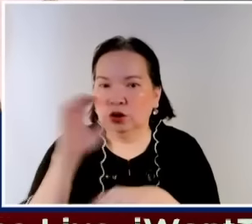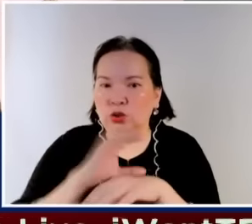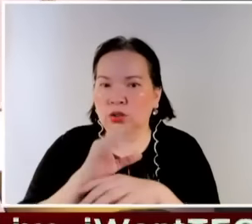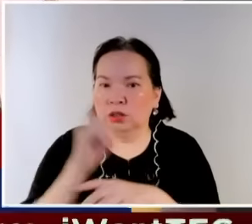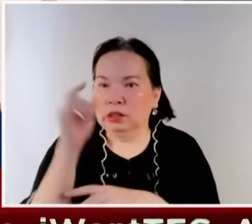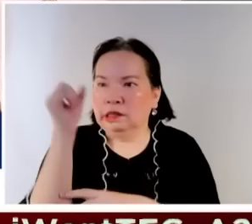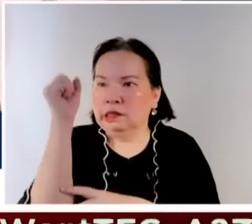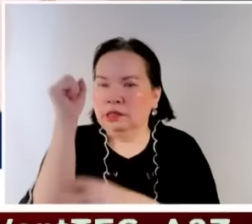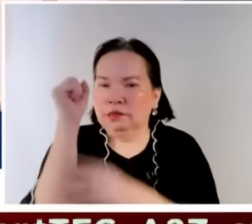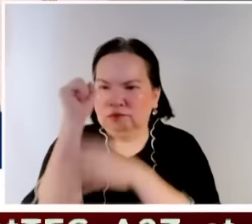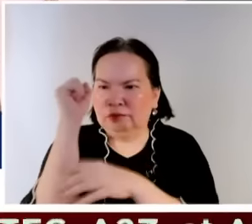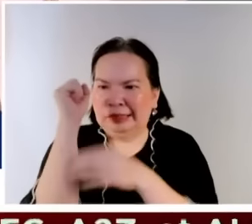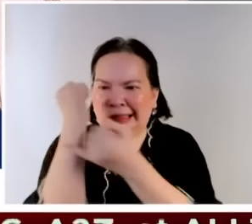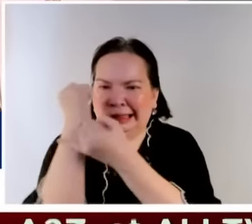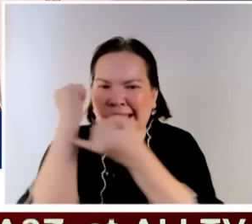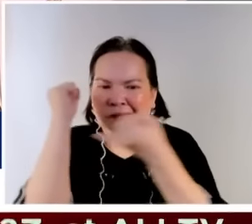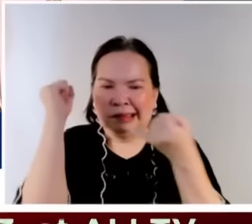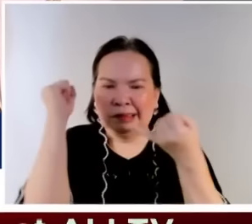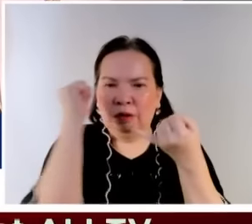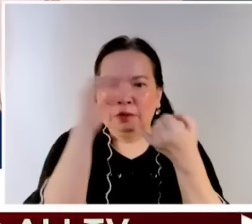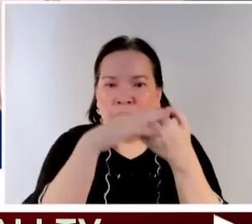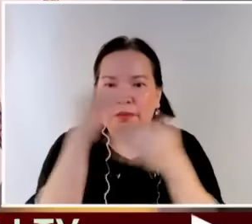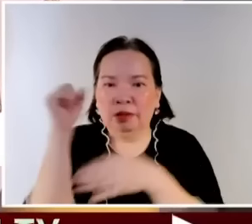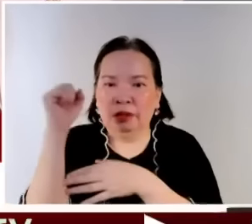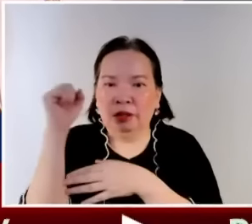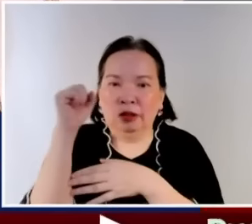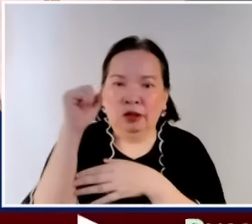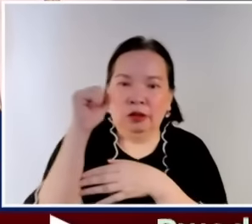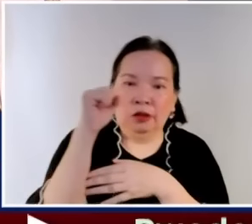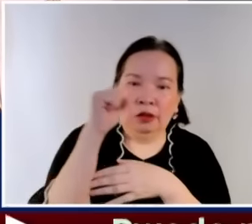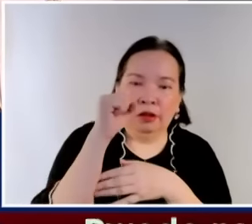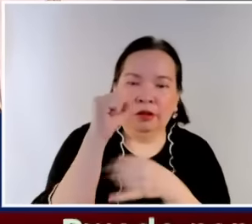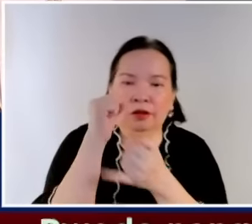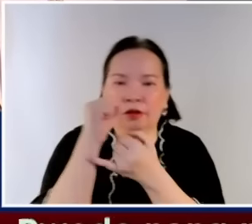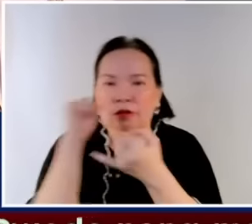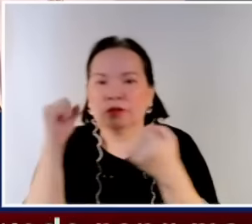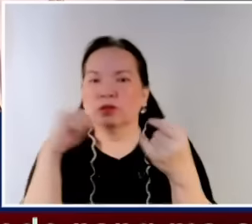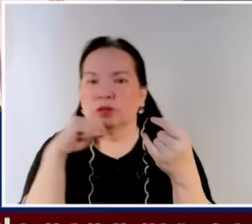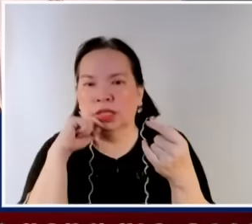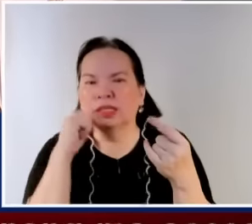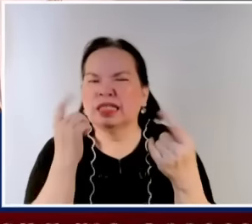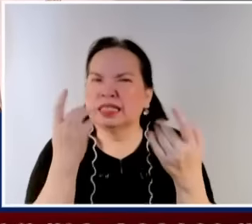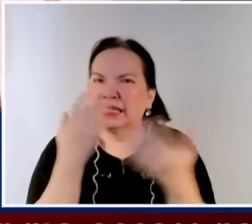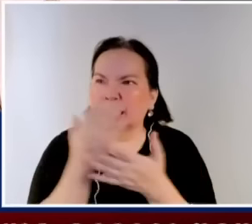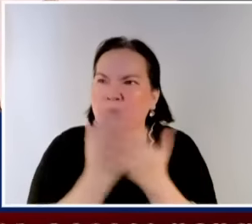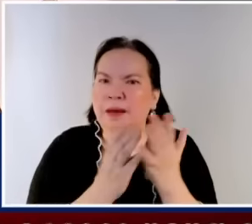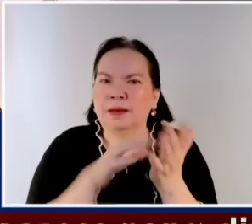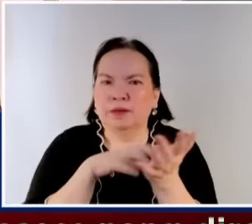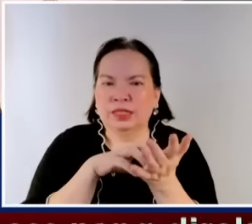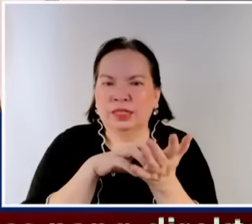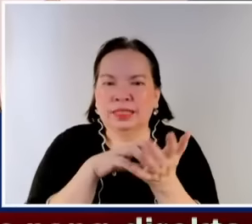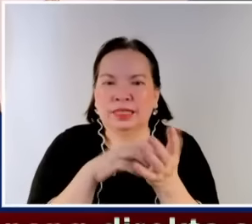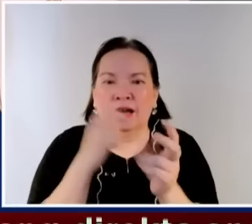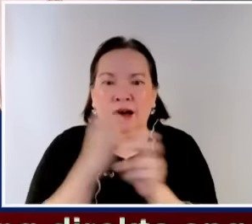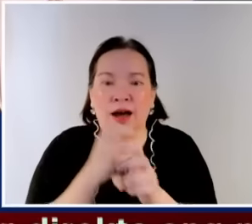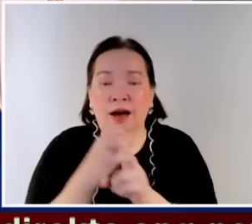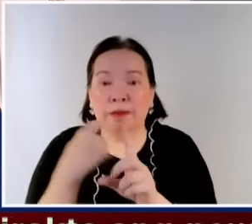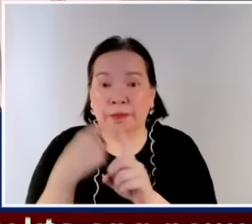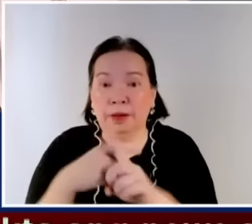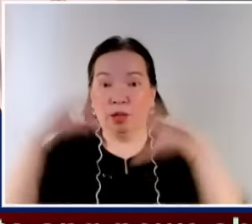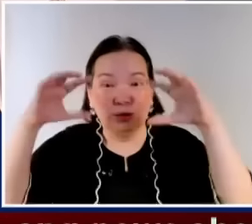wires na ito ay hindi na kayang dalin noong poste. So may possibility, lalo-lalong ganyan, umuulan, pag